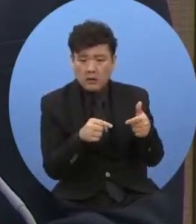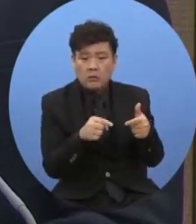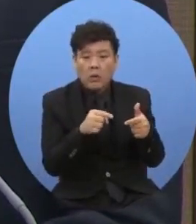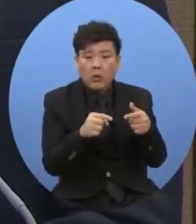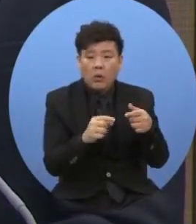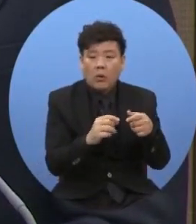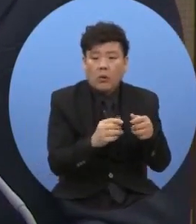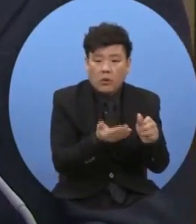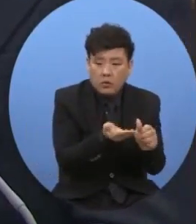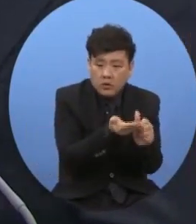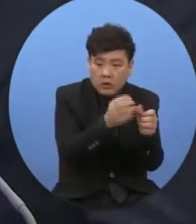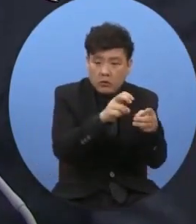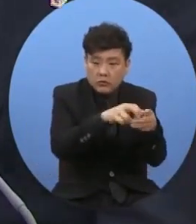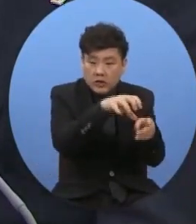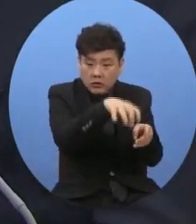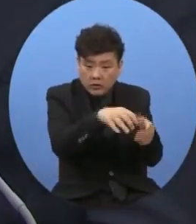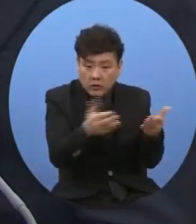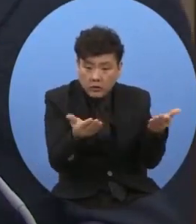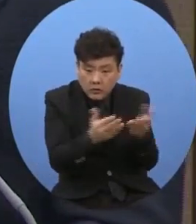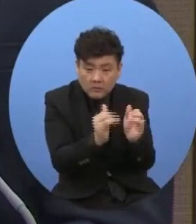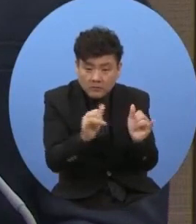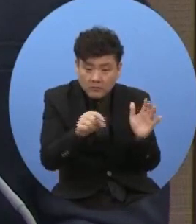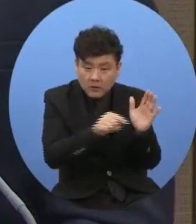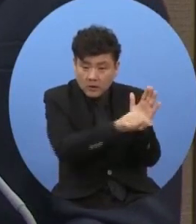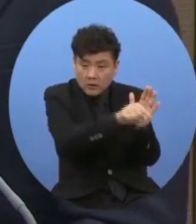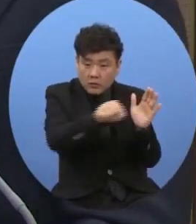근무하시는 분들의 어떤 그